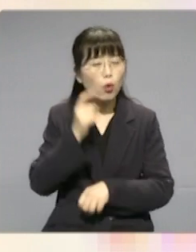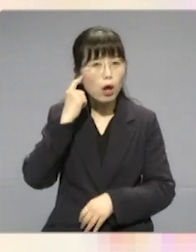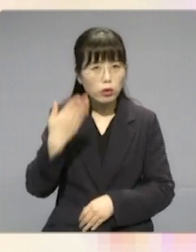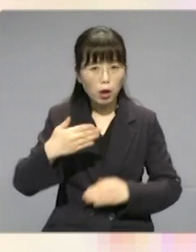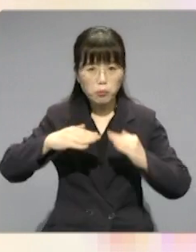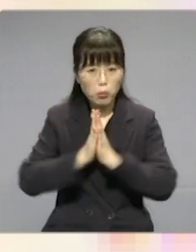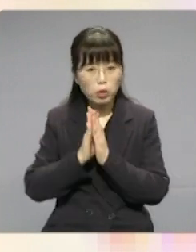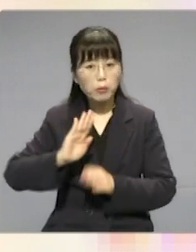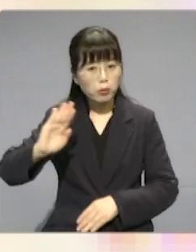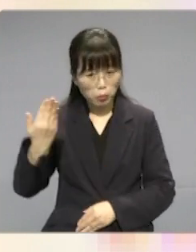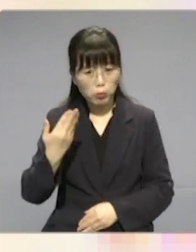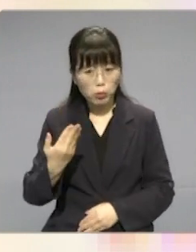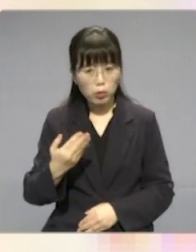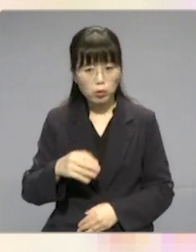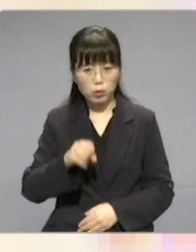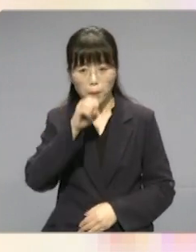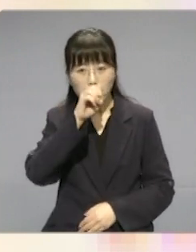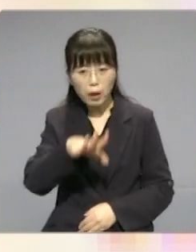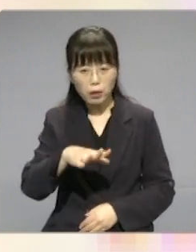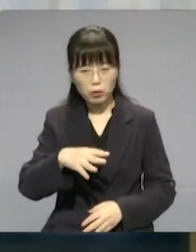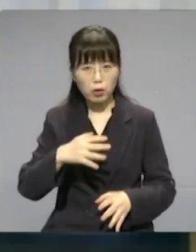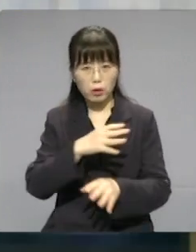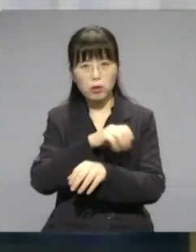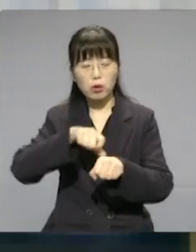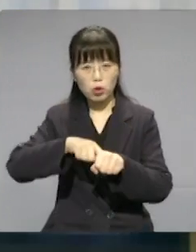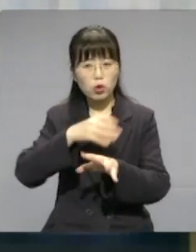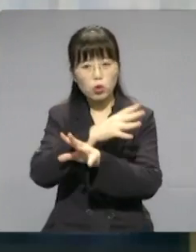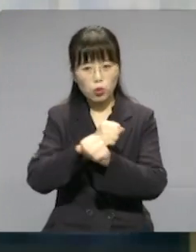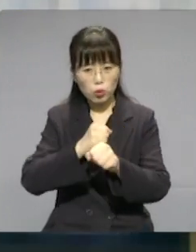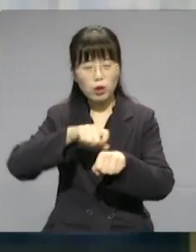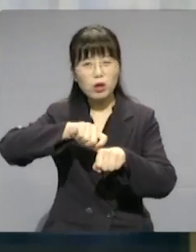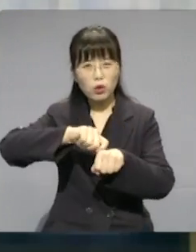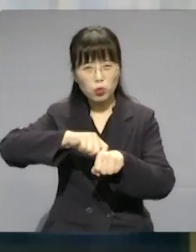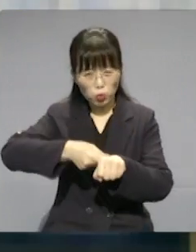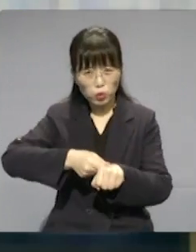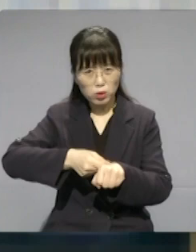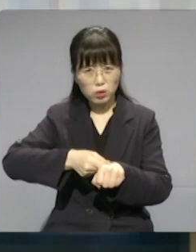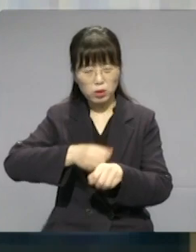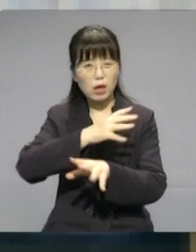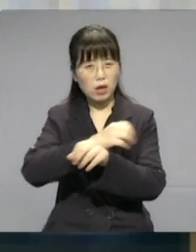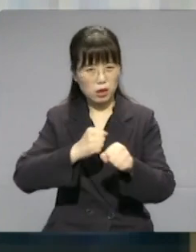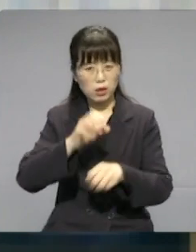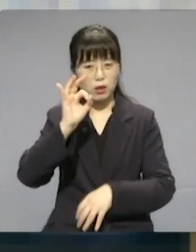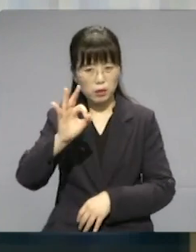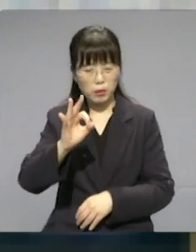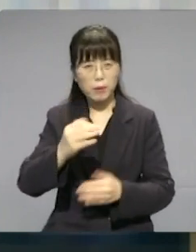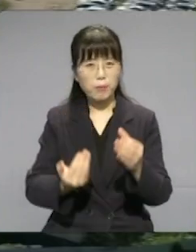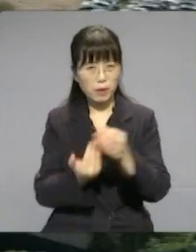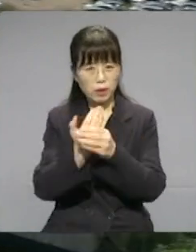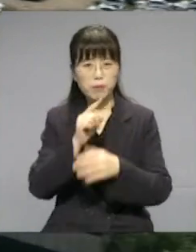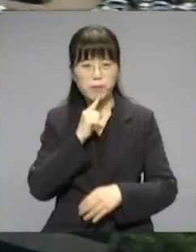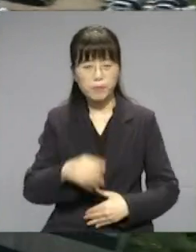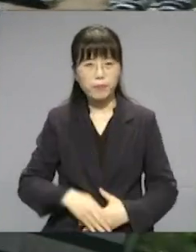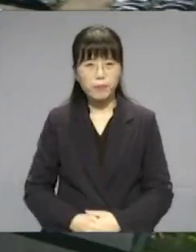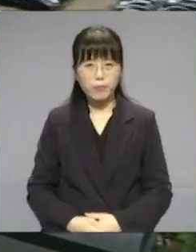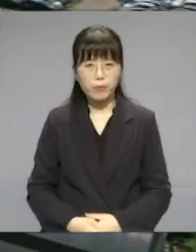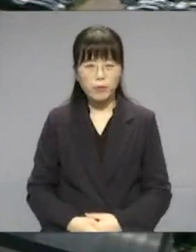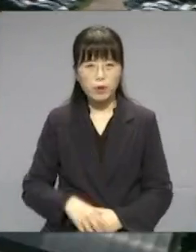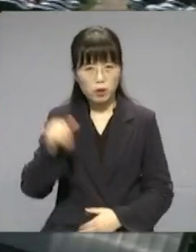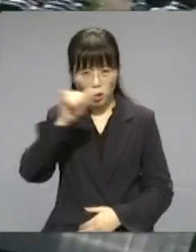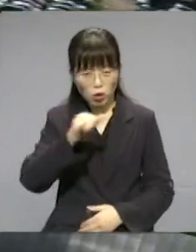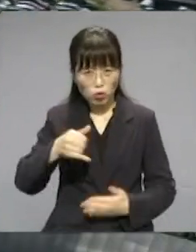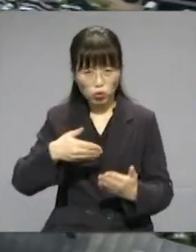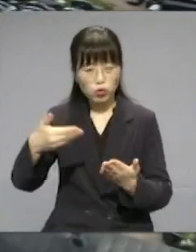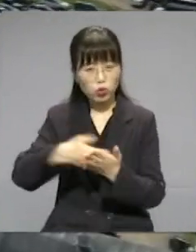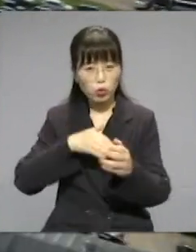하냐. 그냥 폐차시키면 되지. 그러니까 하는 말이 그러면은 위약금이 발생한다. 전국